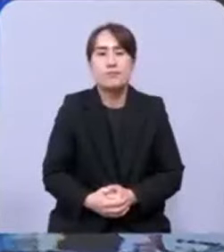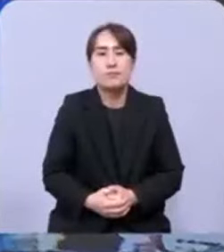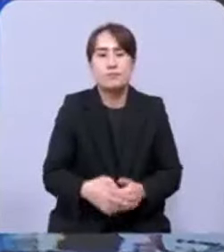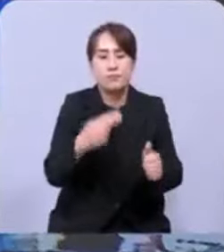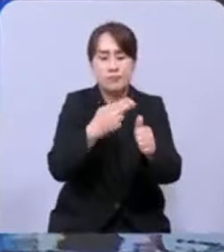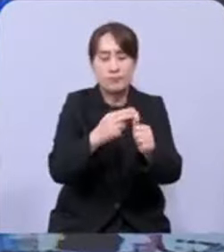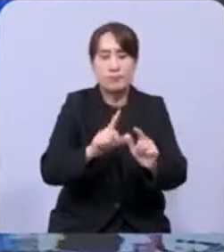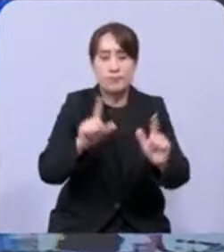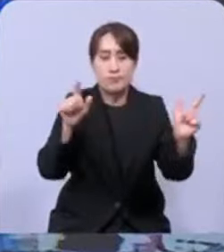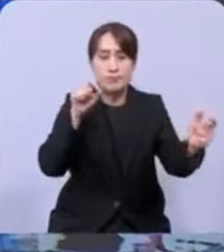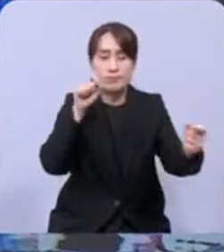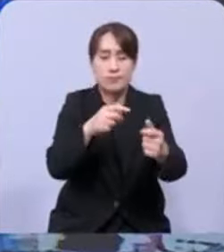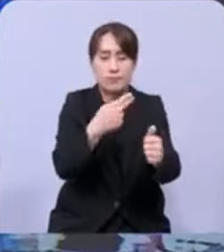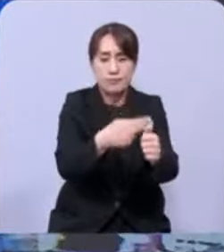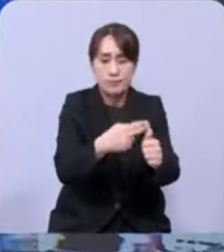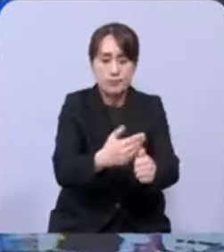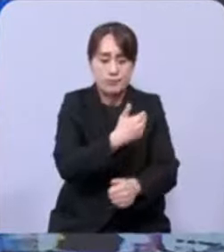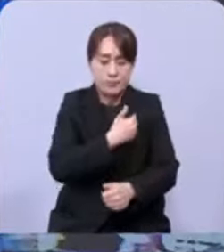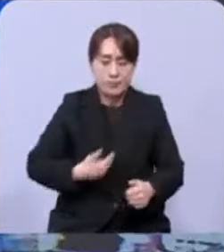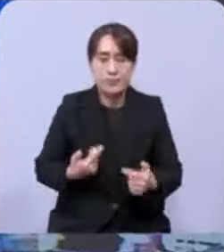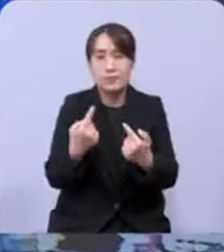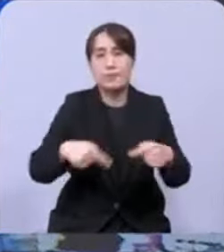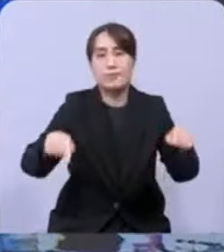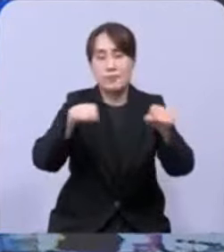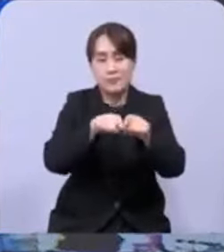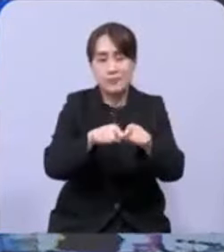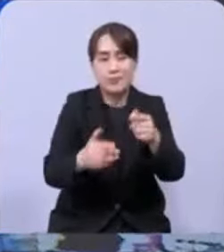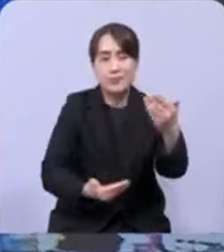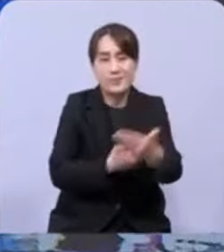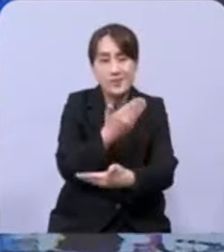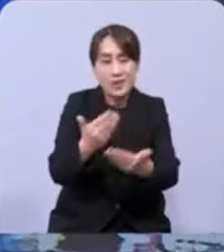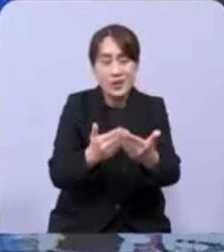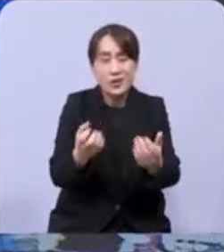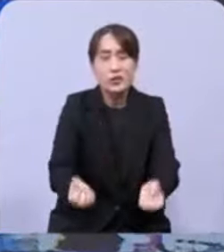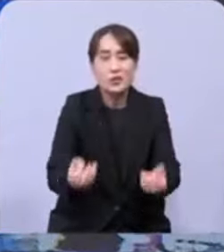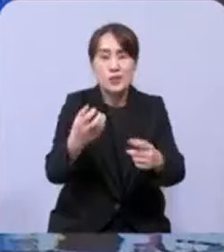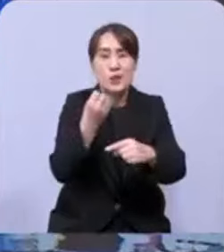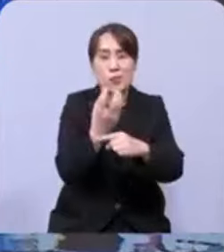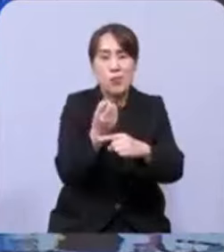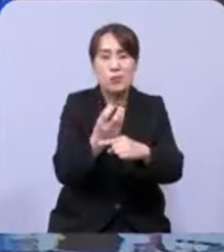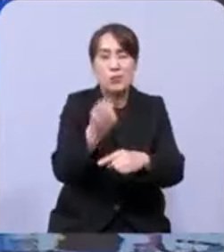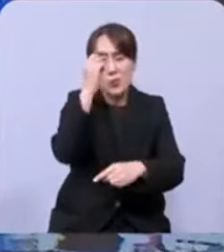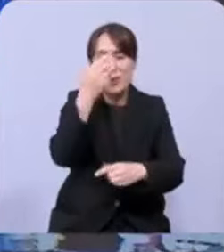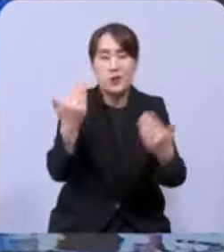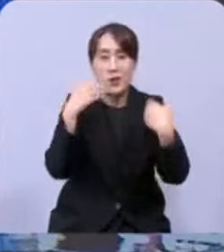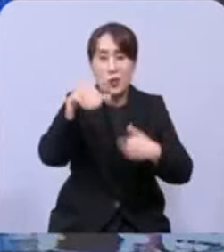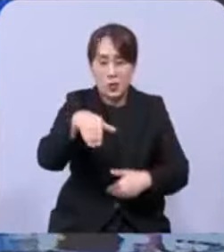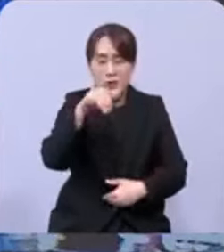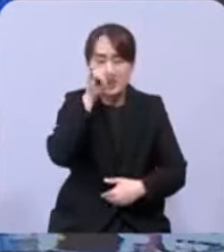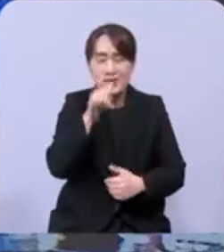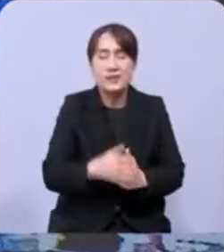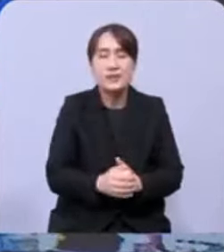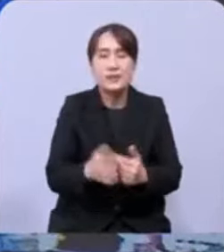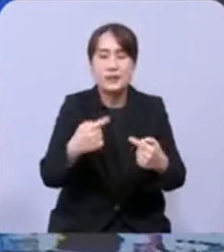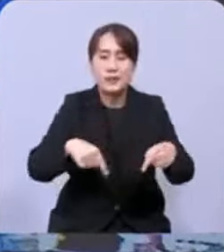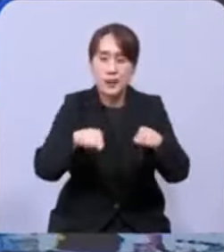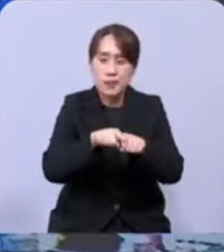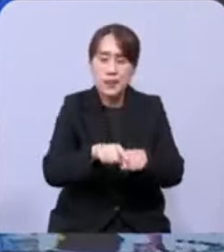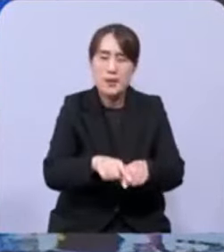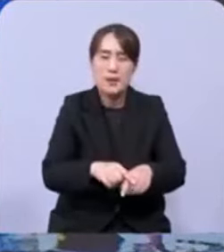스승의 날을 앞두고 선생님과 제자가 함께하는 이색 행사가 보은에서 열렸습니다 함께 땀흘리고 함께